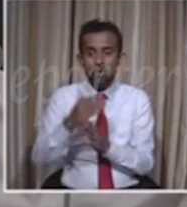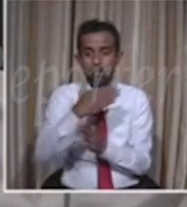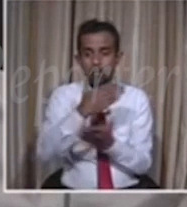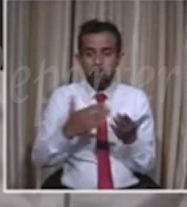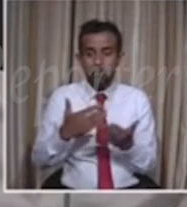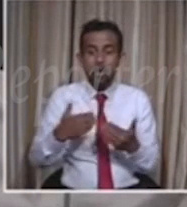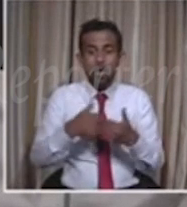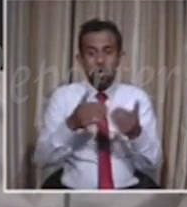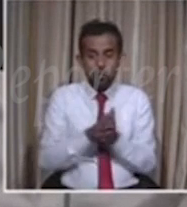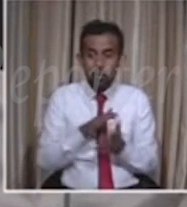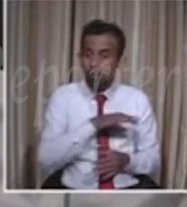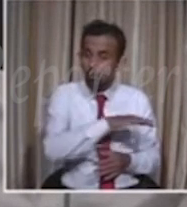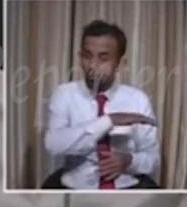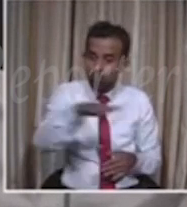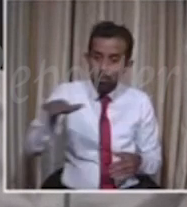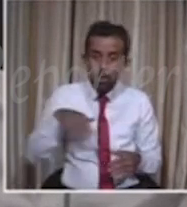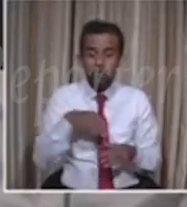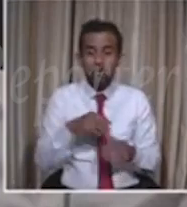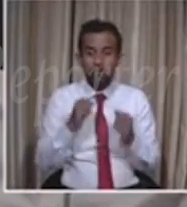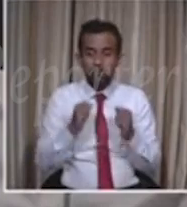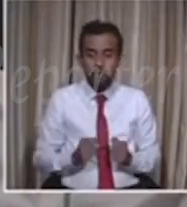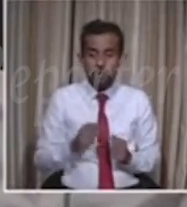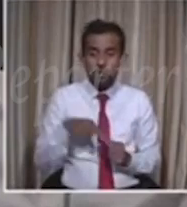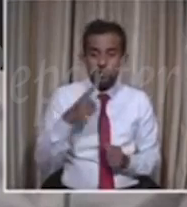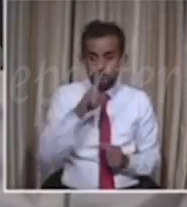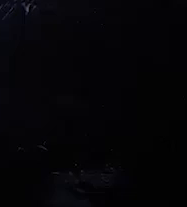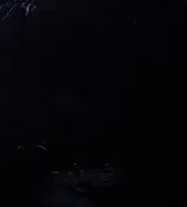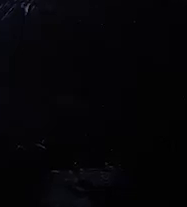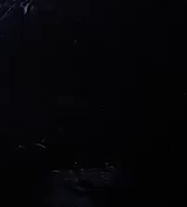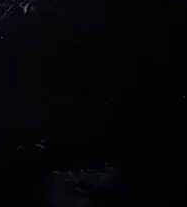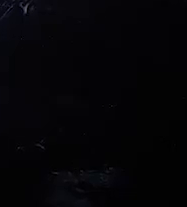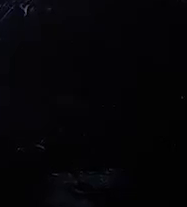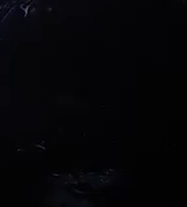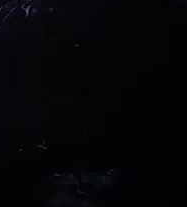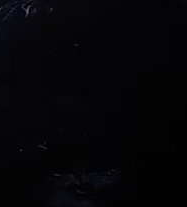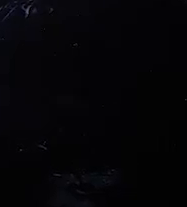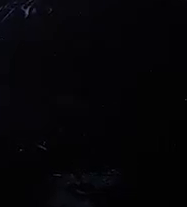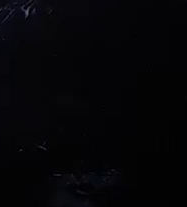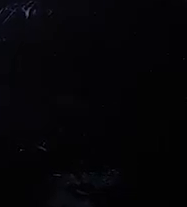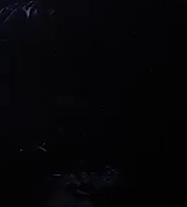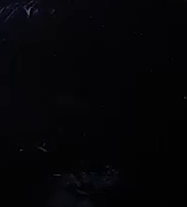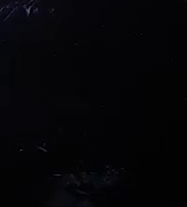හැම ප්‍රදේශය ගැනම අපිට වාඩි වෙලා එනසුමන් මං කැඳවන්න තීරණයක් අරගන්න.